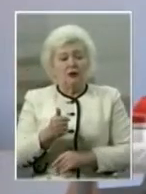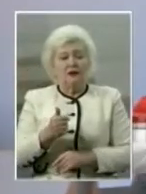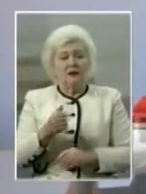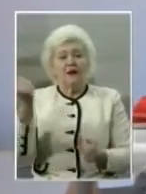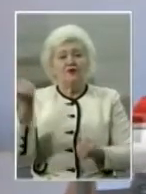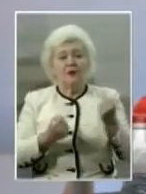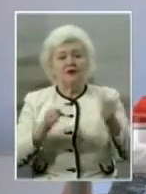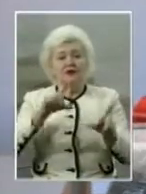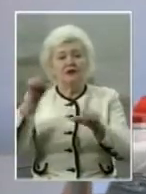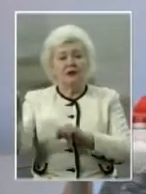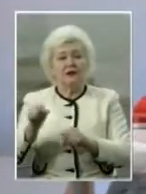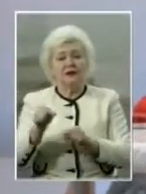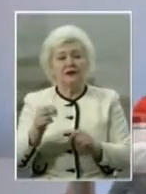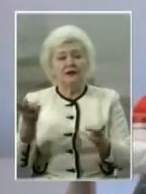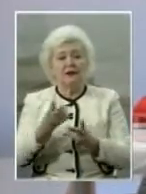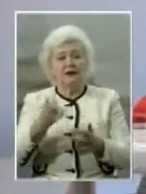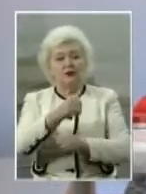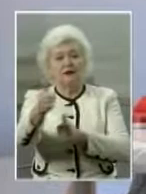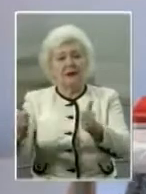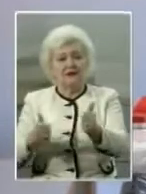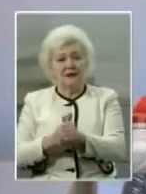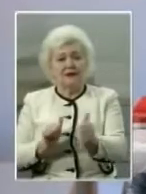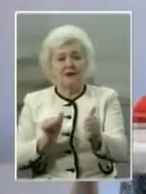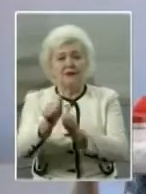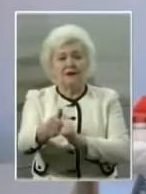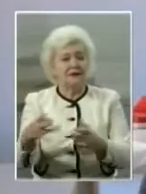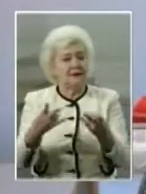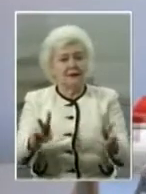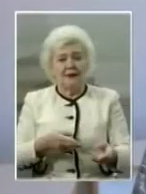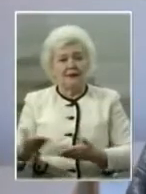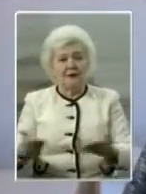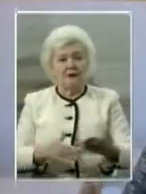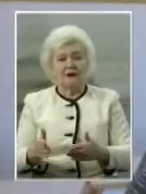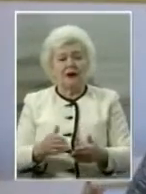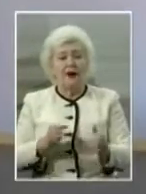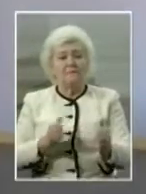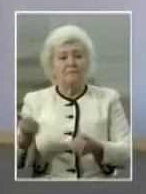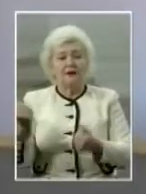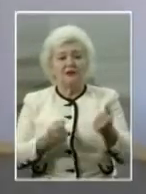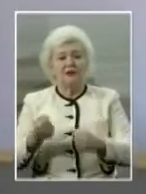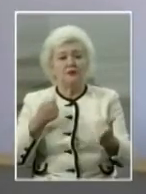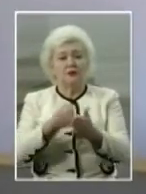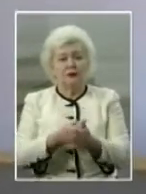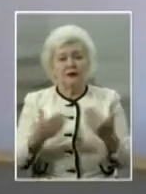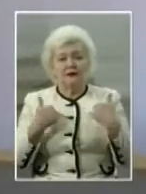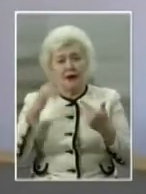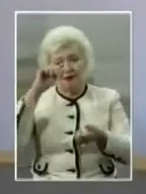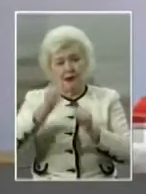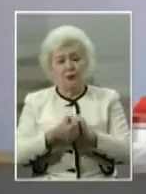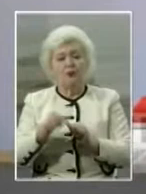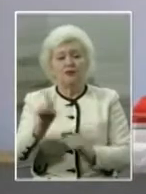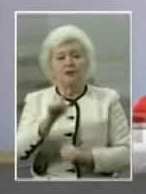їдуть, то треба ззаді поїхати, а поїді не треба, то можуть машини збити. Я запомнила, що